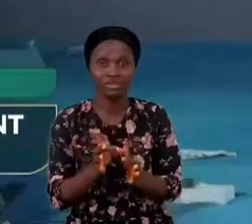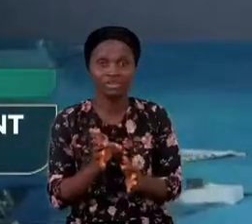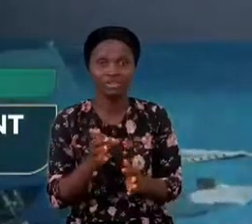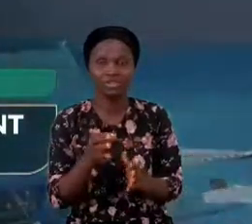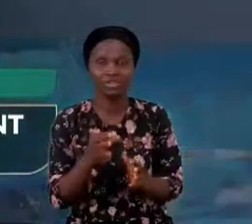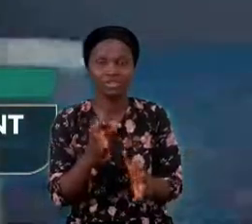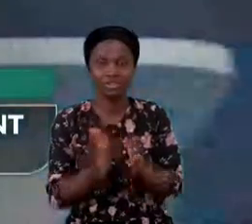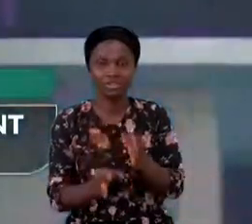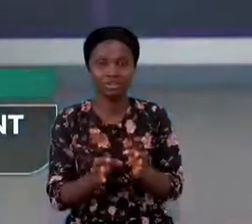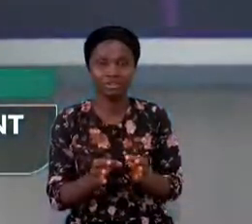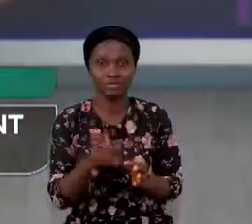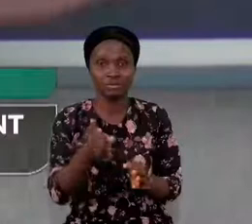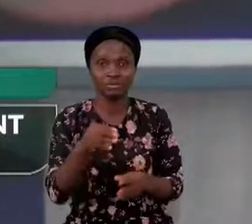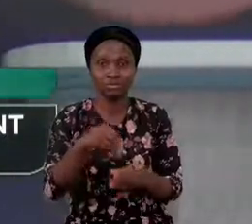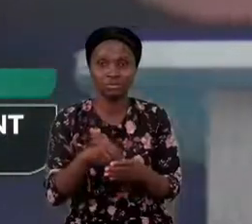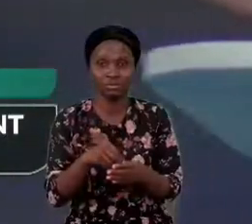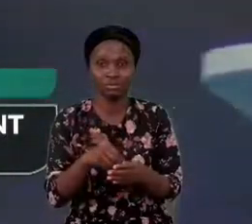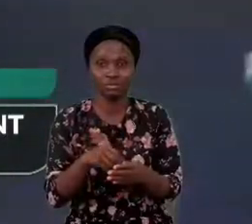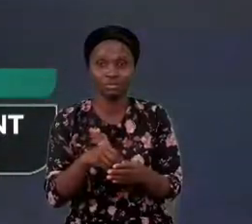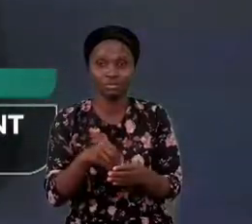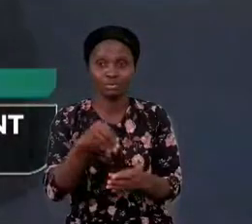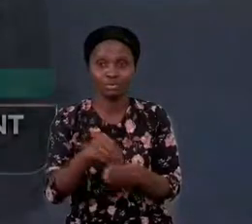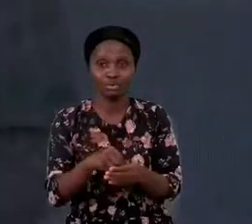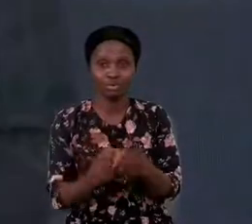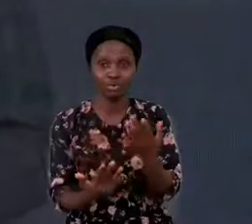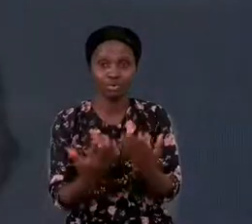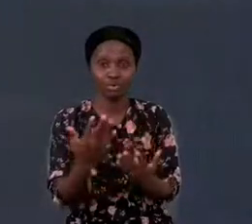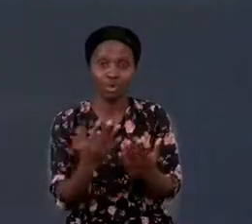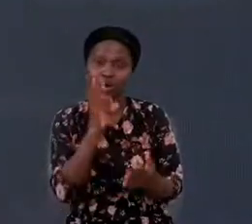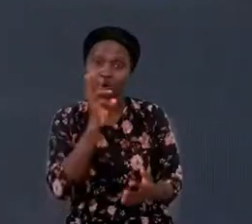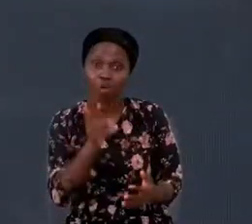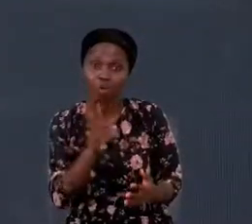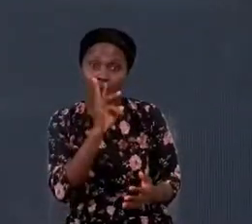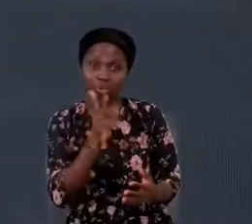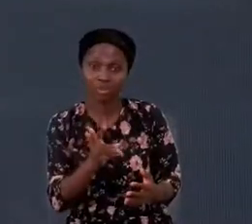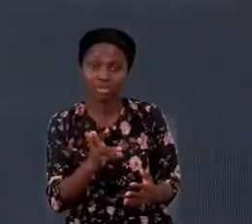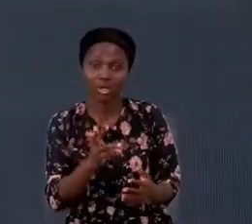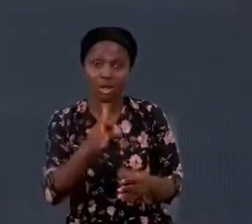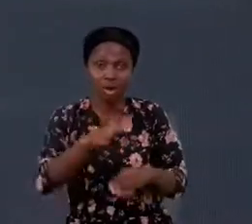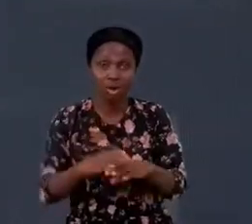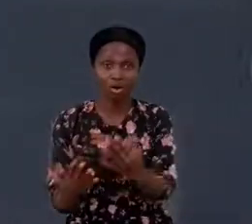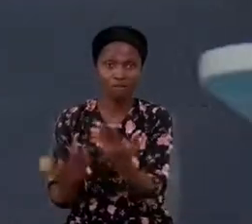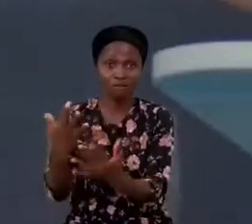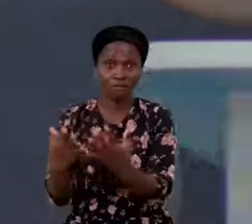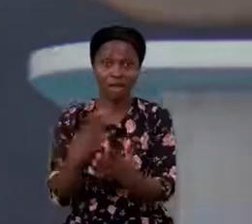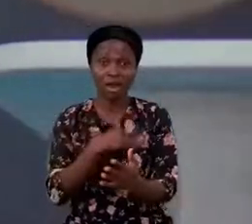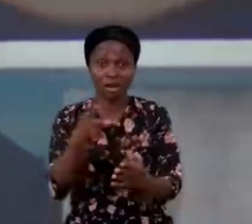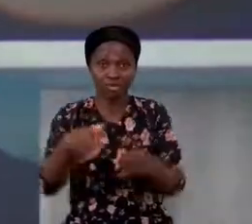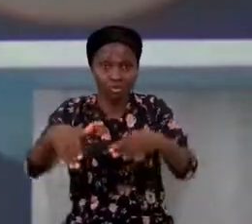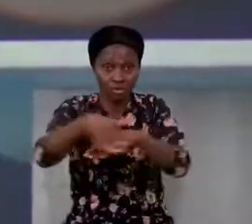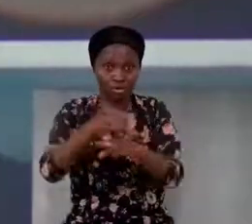fermez, si l'eau est encore fraîche, elle commence à chauffer un peu, 10